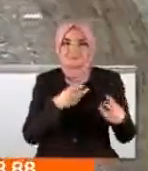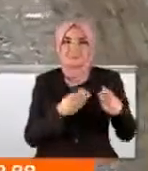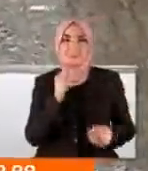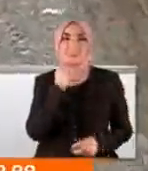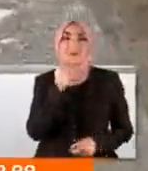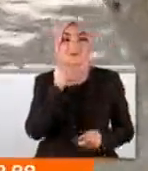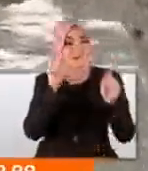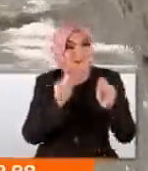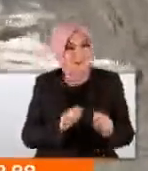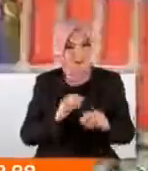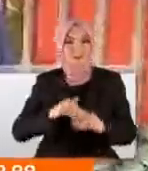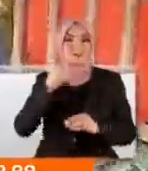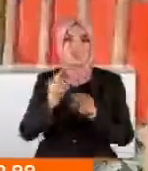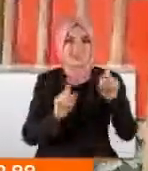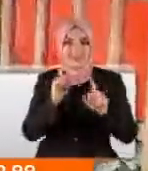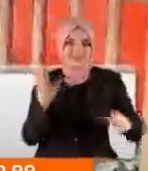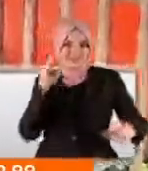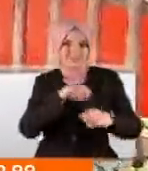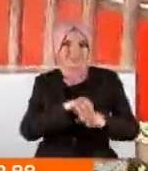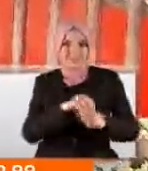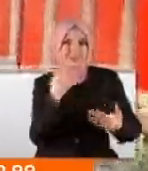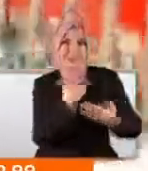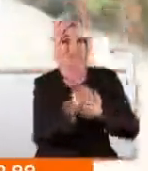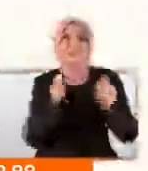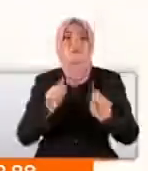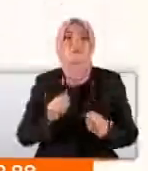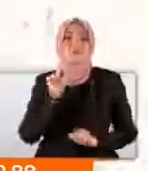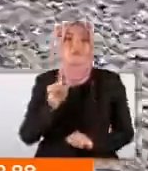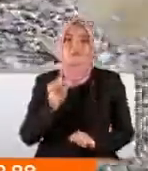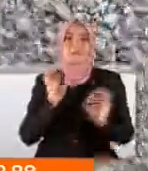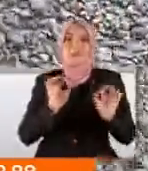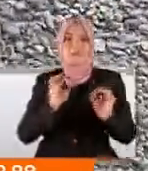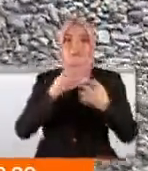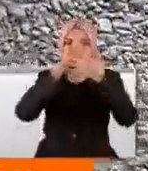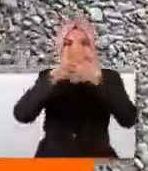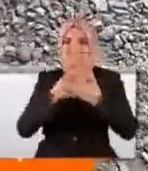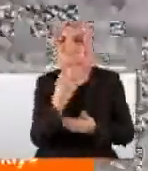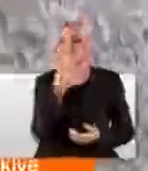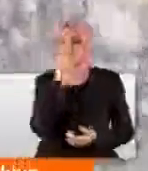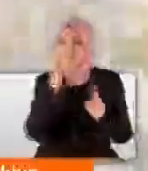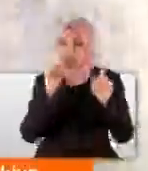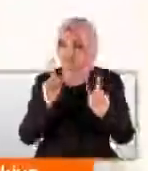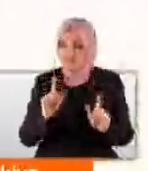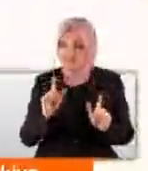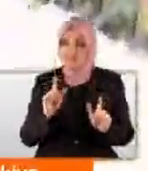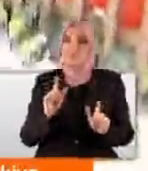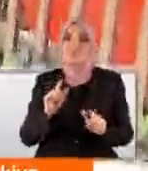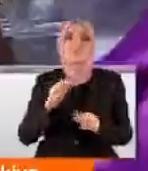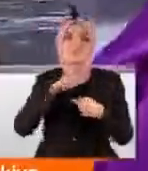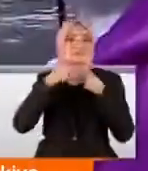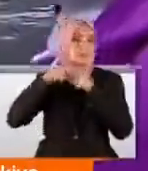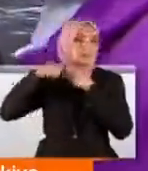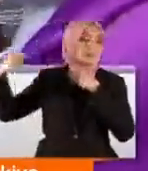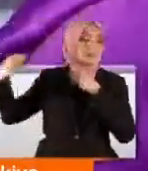tabanına kaydettirmesi gerekiyor. Sürekli tasma ile gezdirebilir, ağzını kapatabilir. Diğer insanların yanına kalabalık yerlere